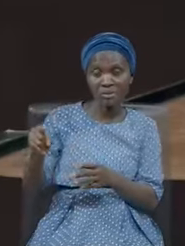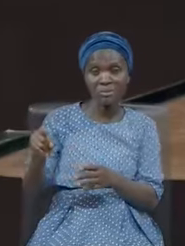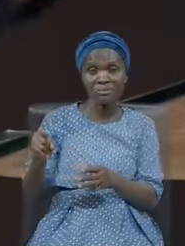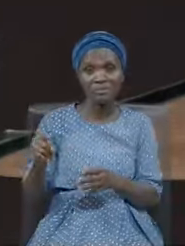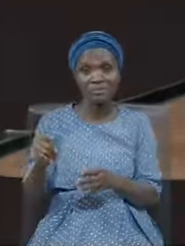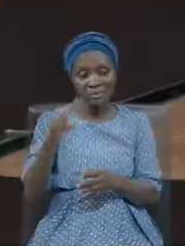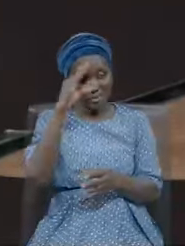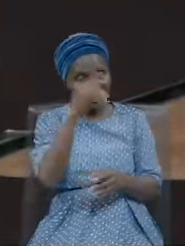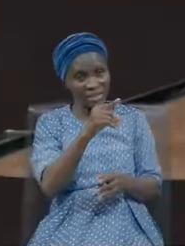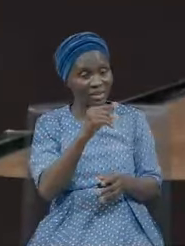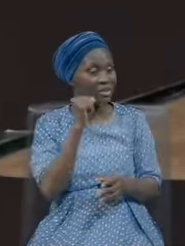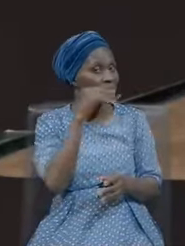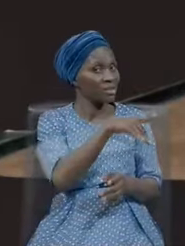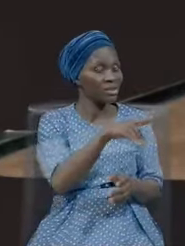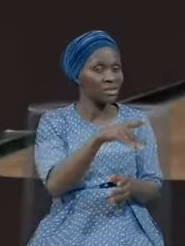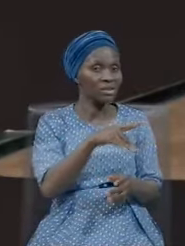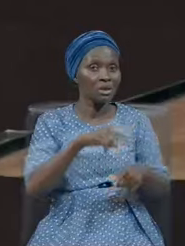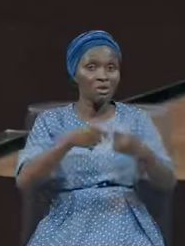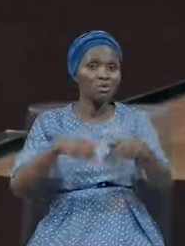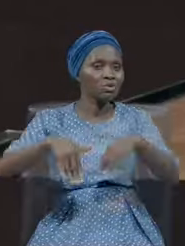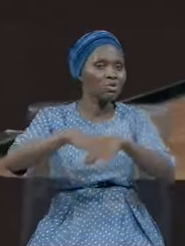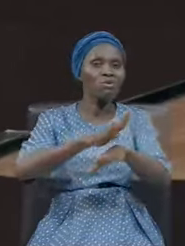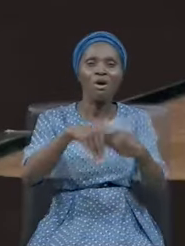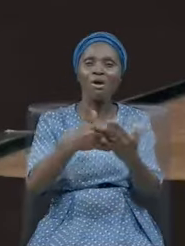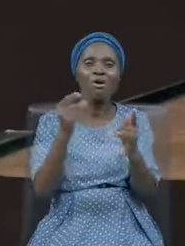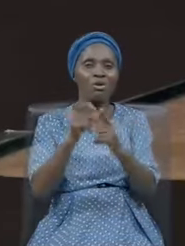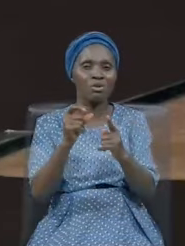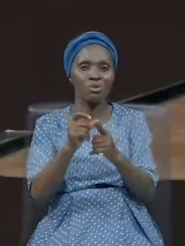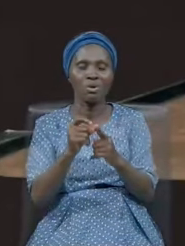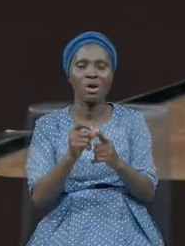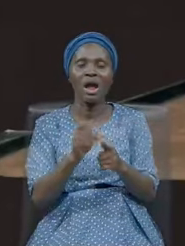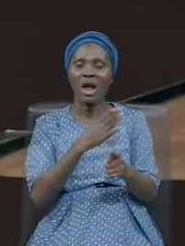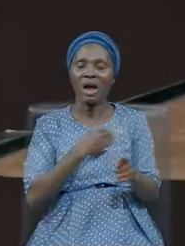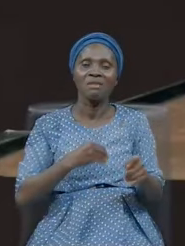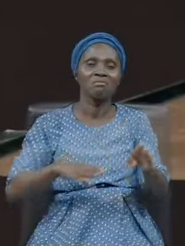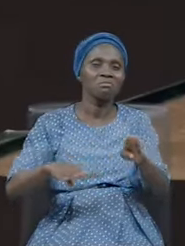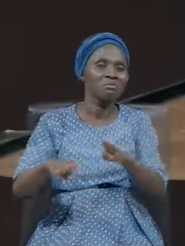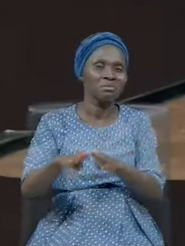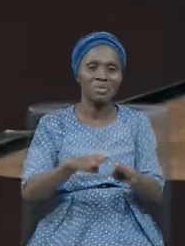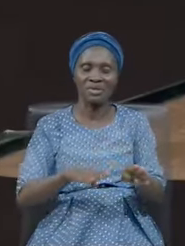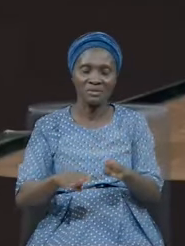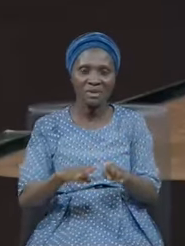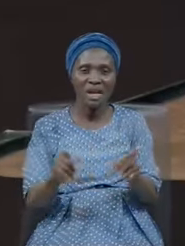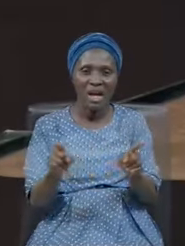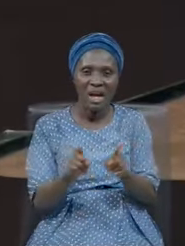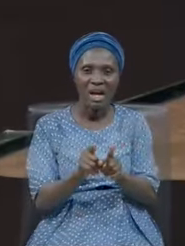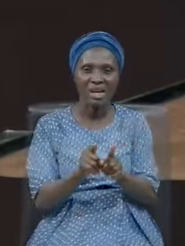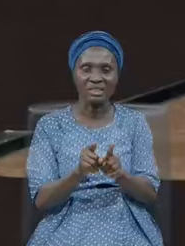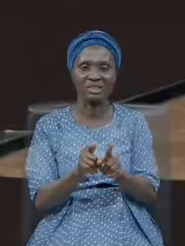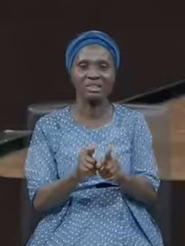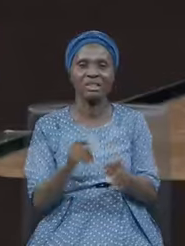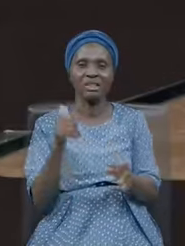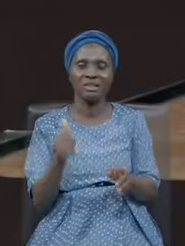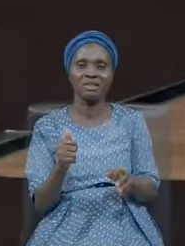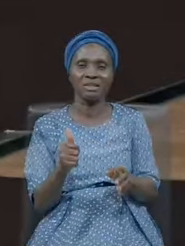alors il va là-bas il va partout et il agit comme